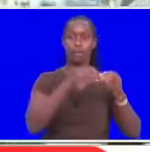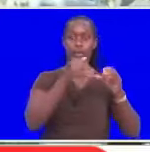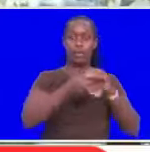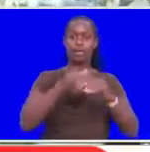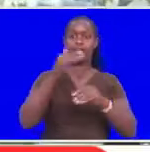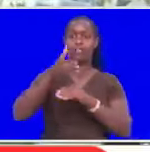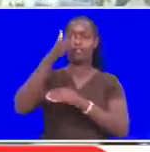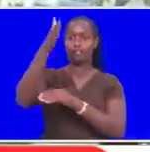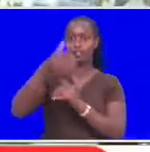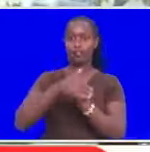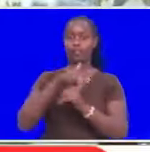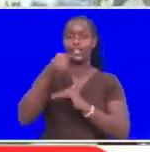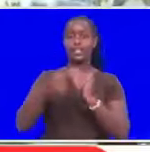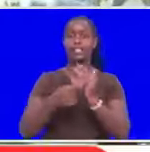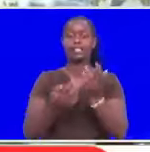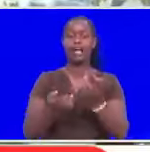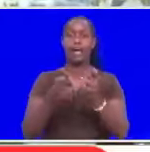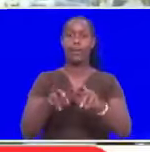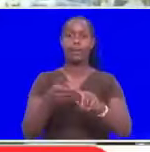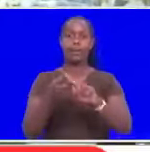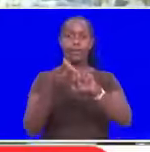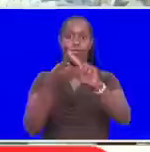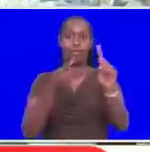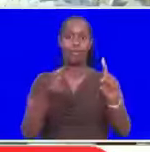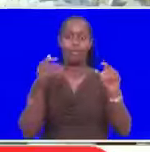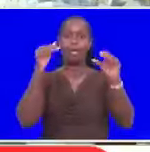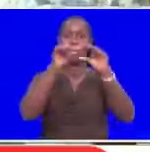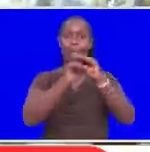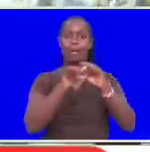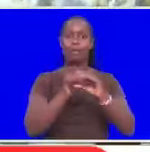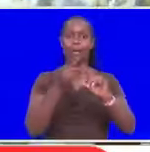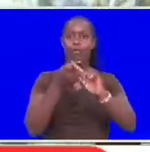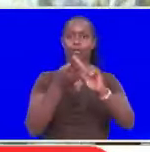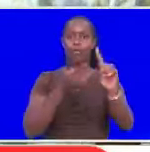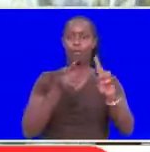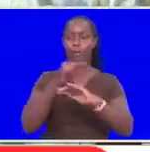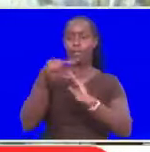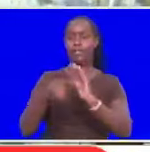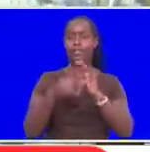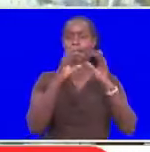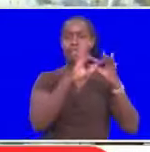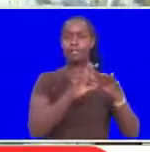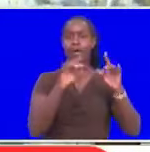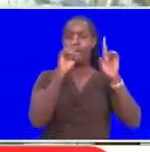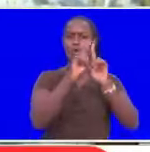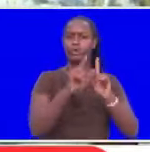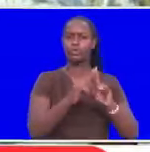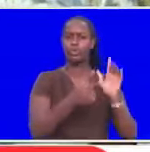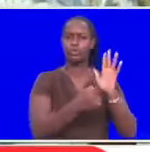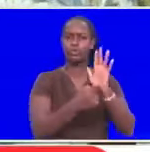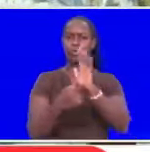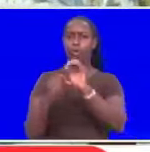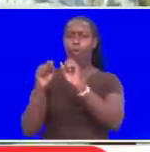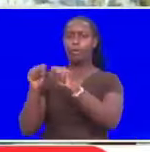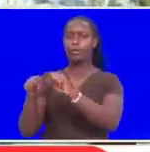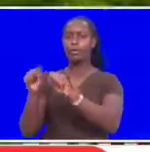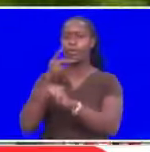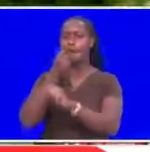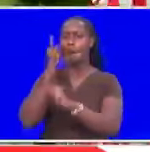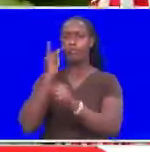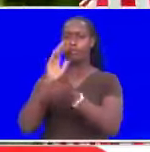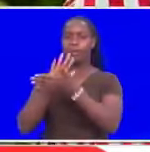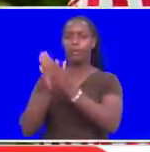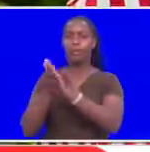yote yanajiri licha tetesi kutoka kwa wandani katika muungano huo, na vile vile dalili kuonyesha kuwa huenda Kalonzo akachukua